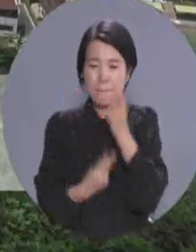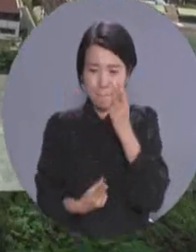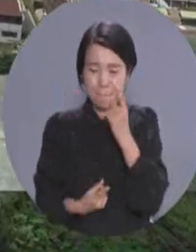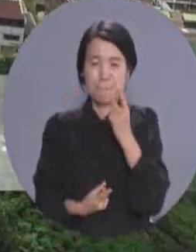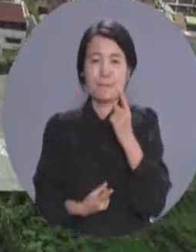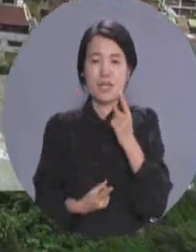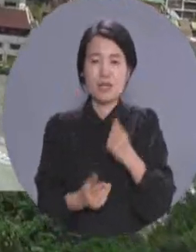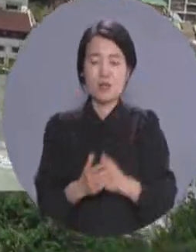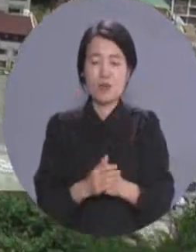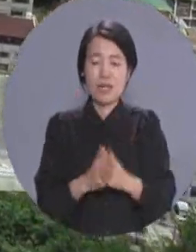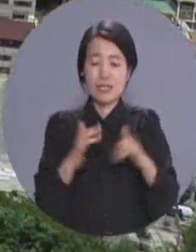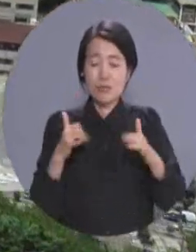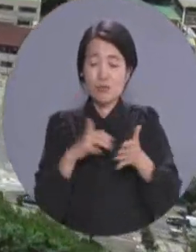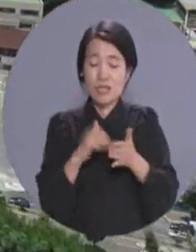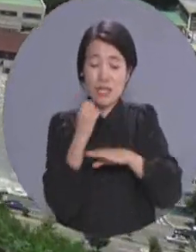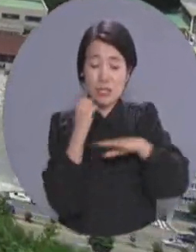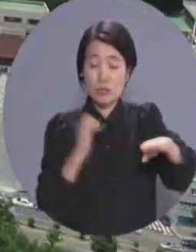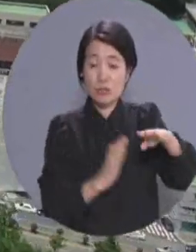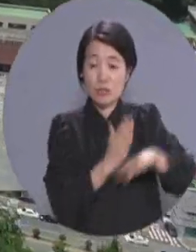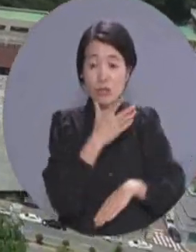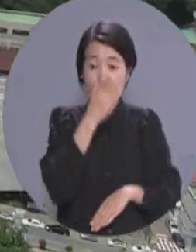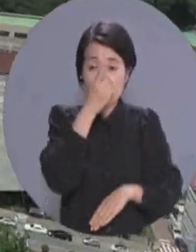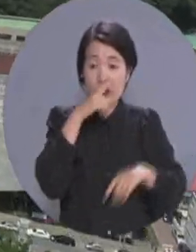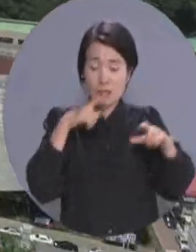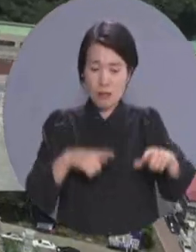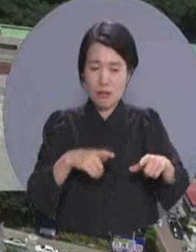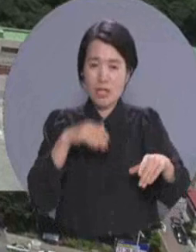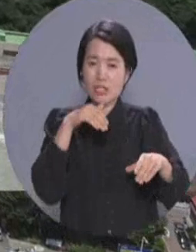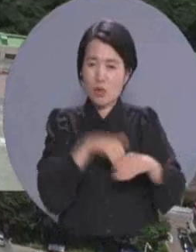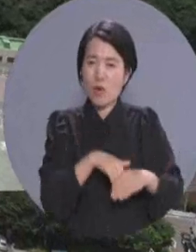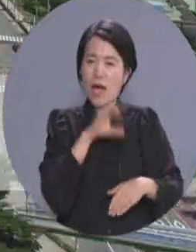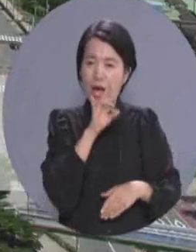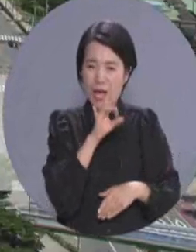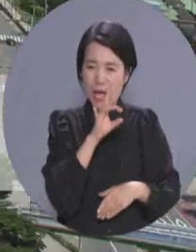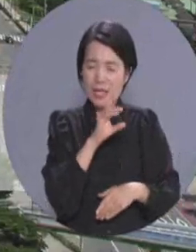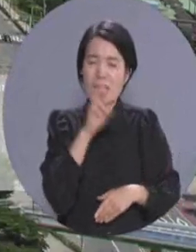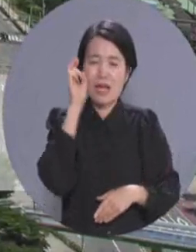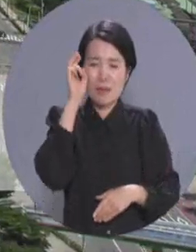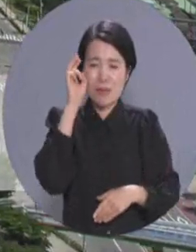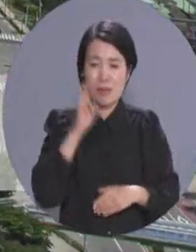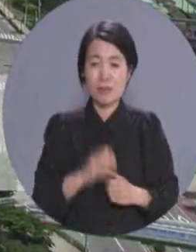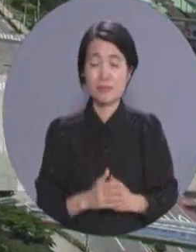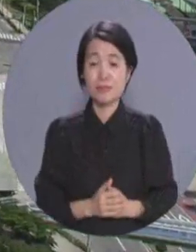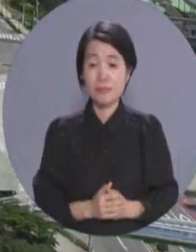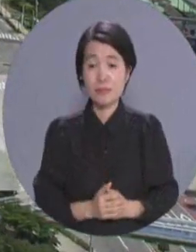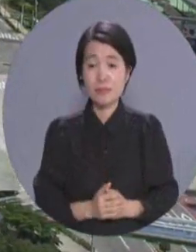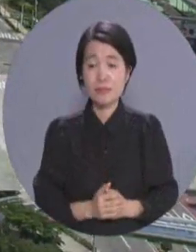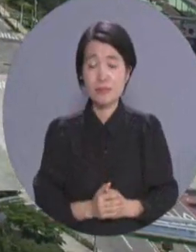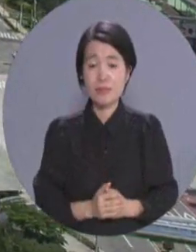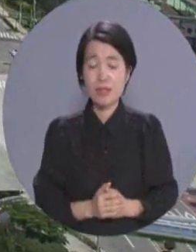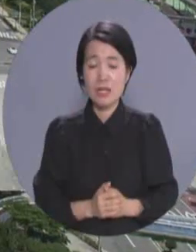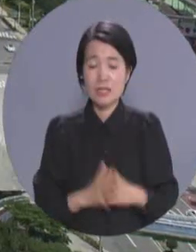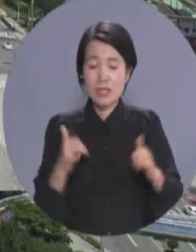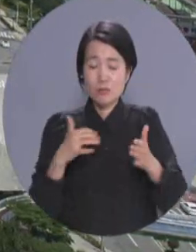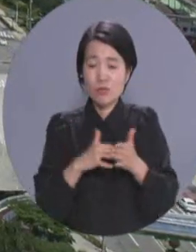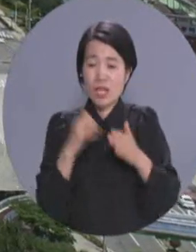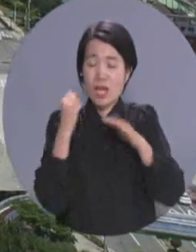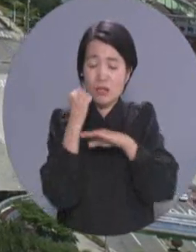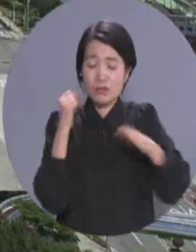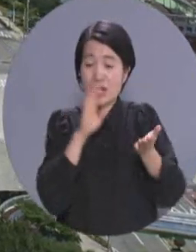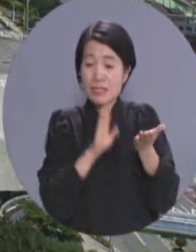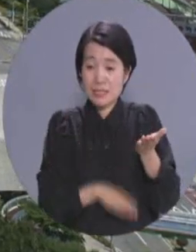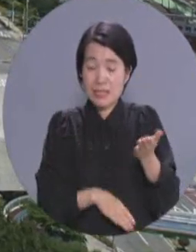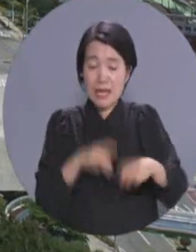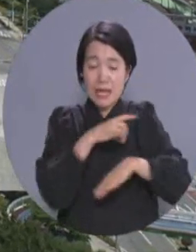합쳐지고 인구 상한선이 넘는 순천은 단독 분국 가능성을 전망하고 있습니다 한편 인구 하한선의